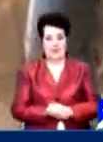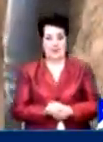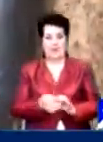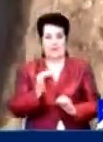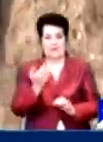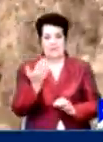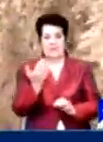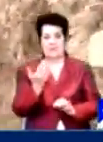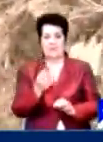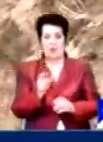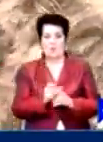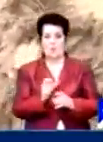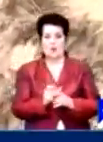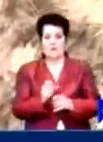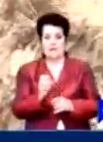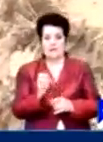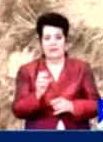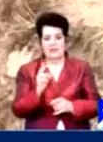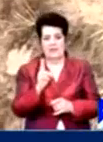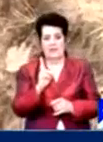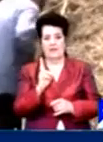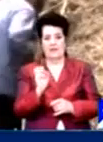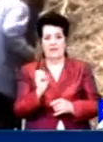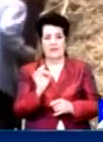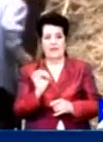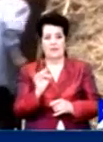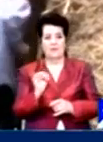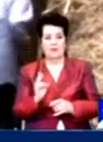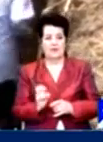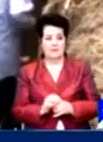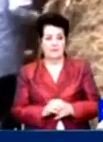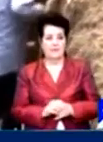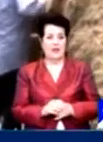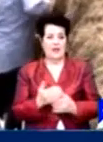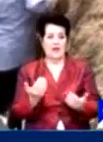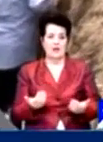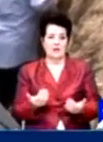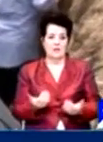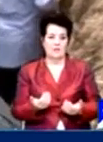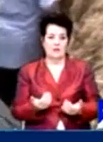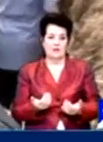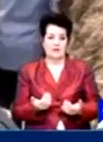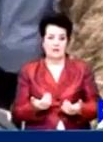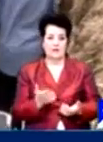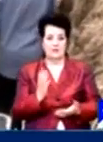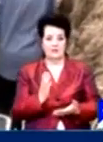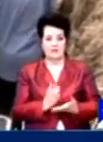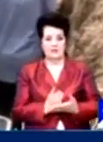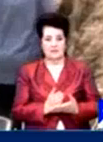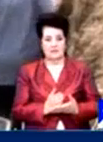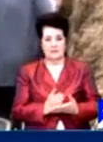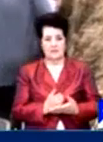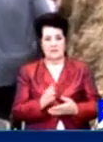câteva bucăți de ceramică. Am depistat destul de multe instrumente, ca ținte, omoplat de